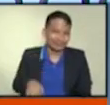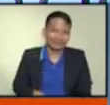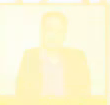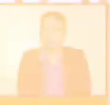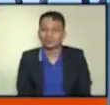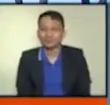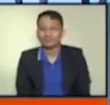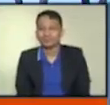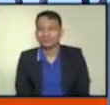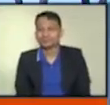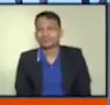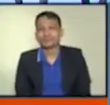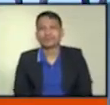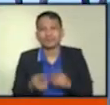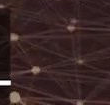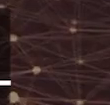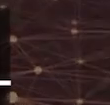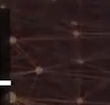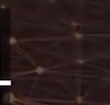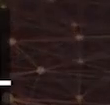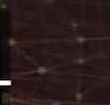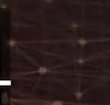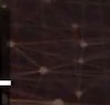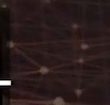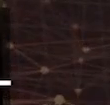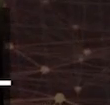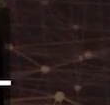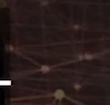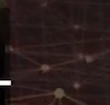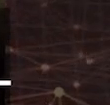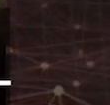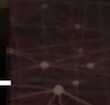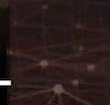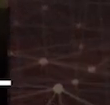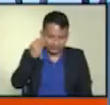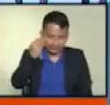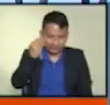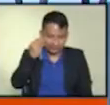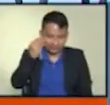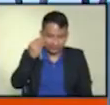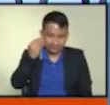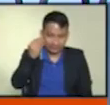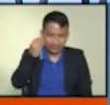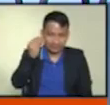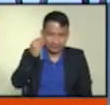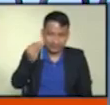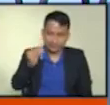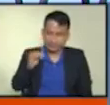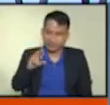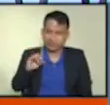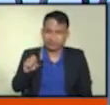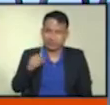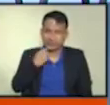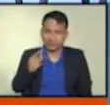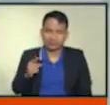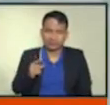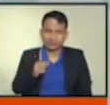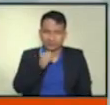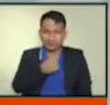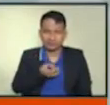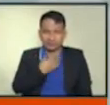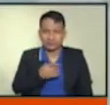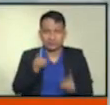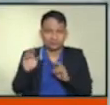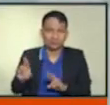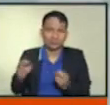talaga. Ano ba pangalan ng kabit? Marco Ridamaso, sir. Marco. Ba't ginawa ni Marco to sa'yo? Parang wala namang respeto, bastusa na yon.